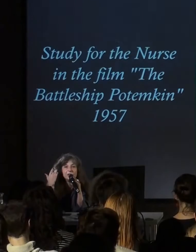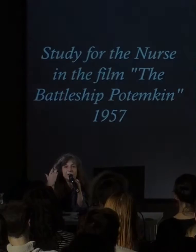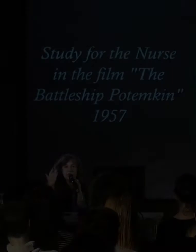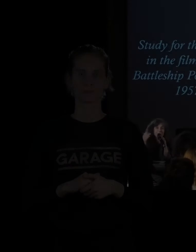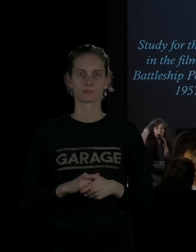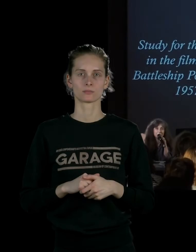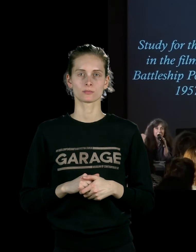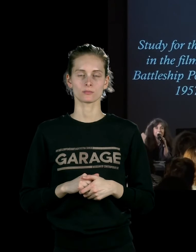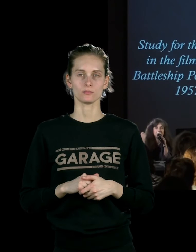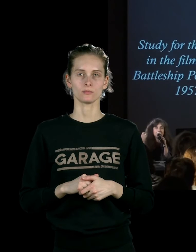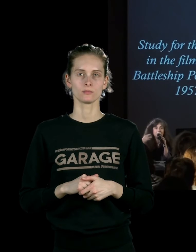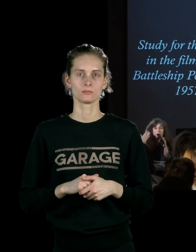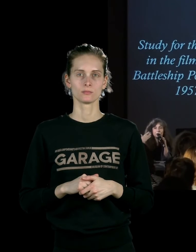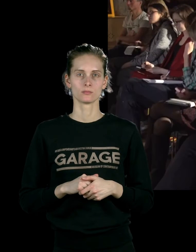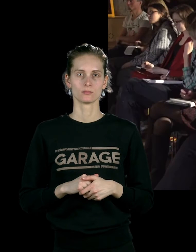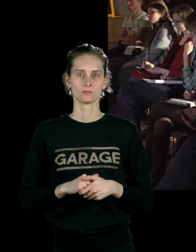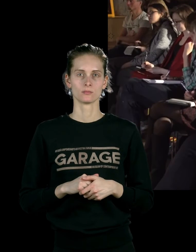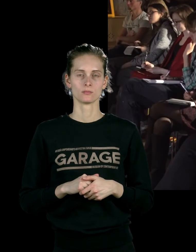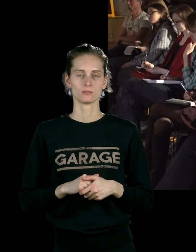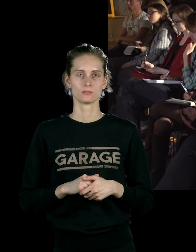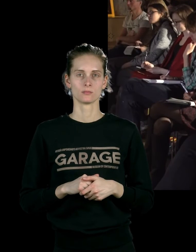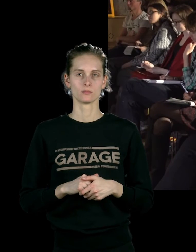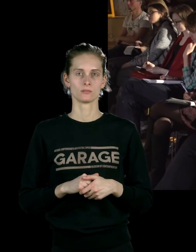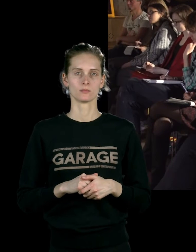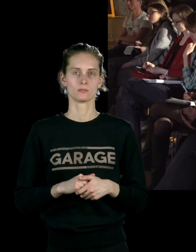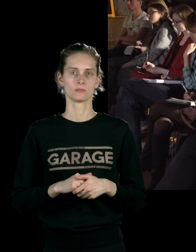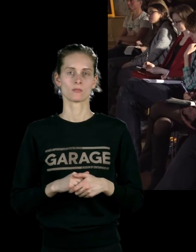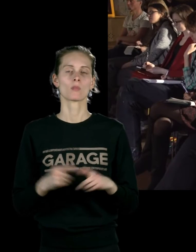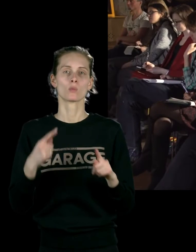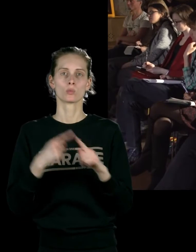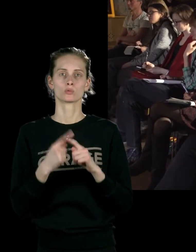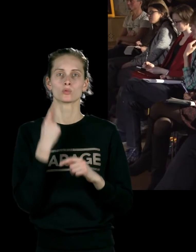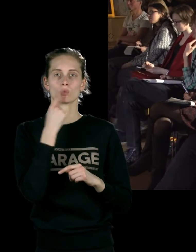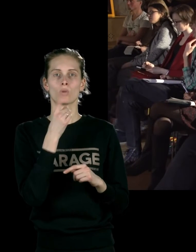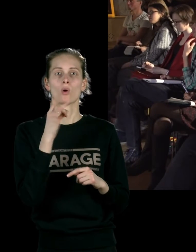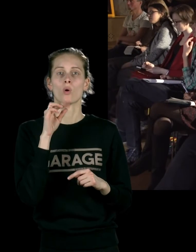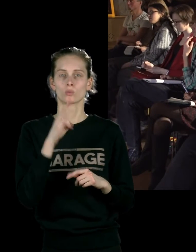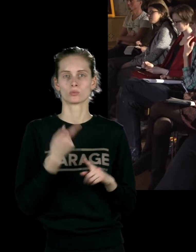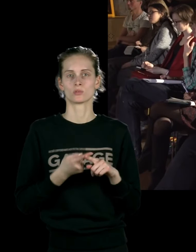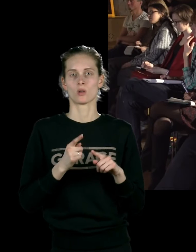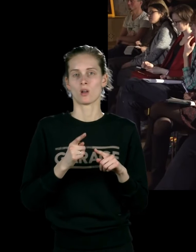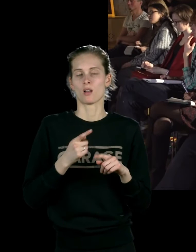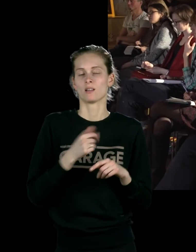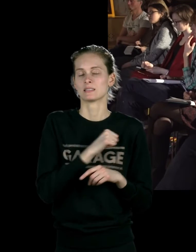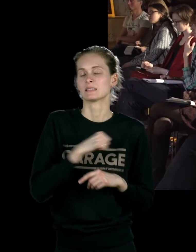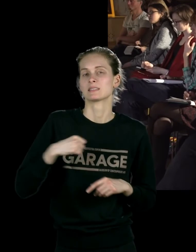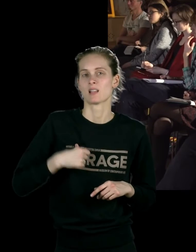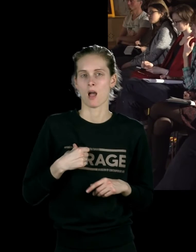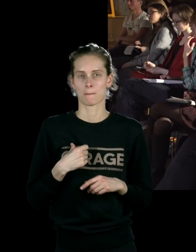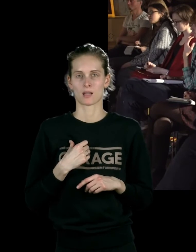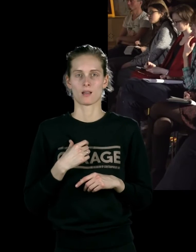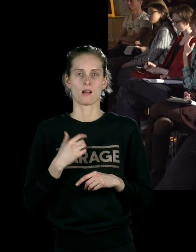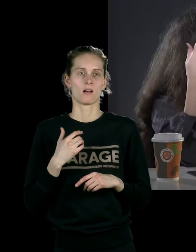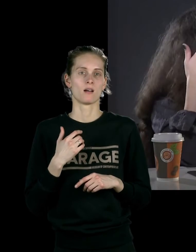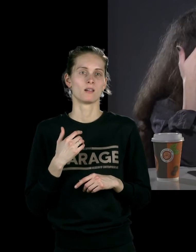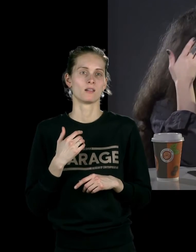перекошен. Ну и помимо всего прочего, конечно, рот – это одно из самых сексуальных частей человеческого лица, вот это эротическое восприятие